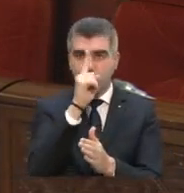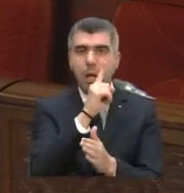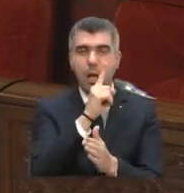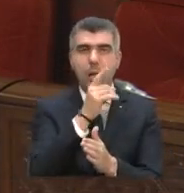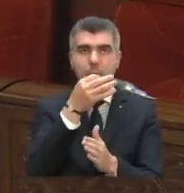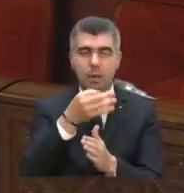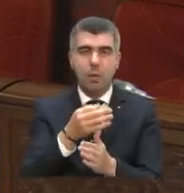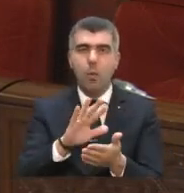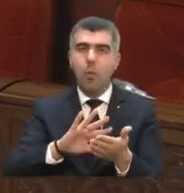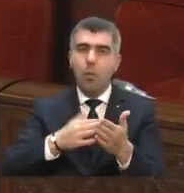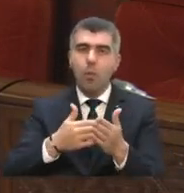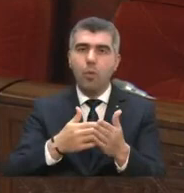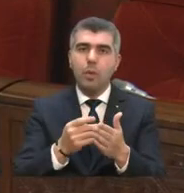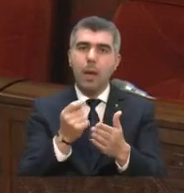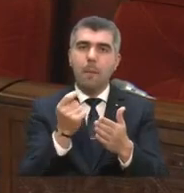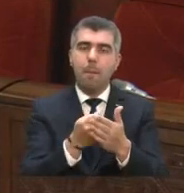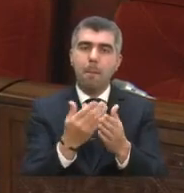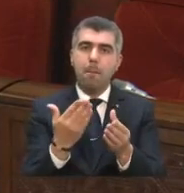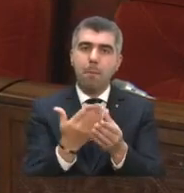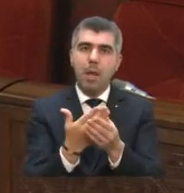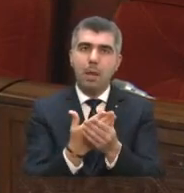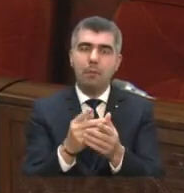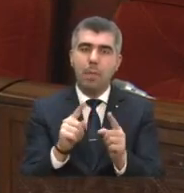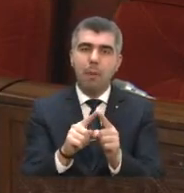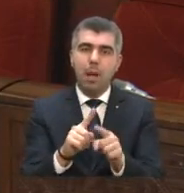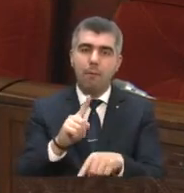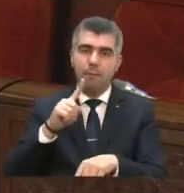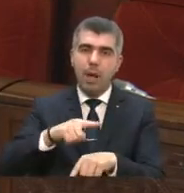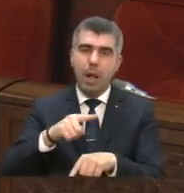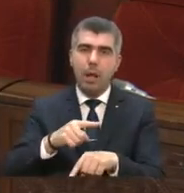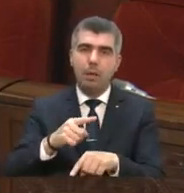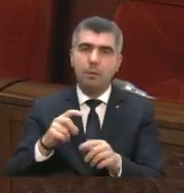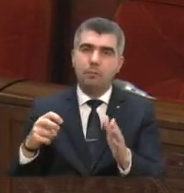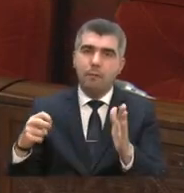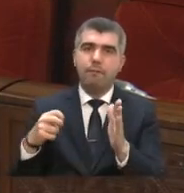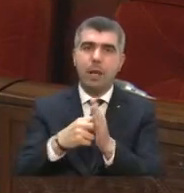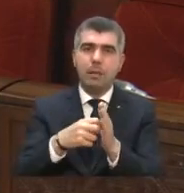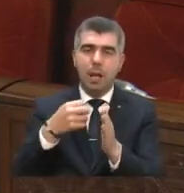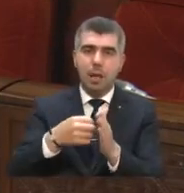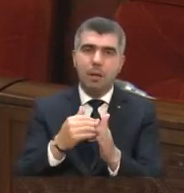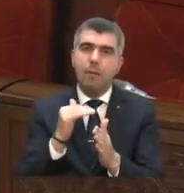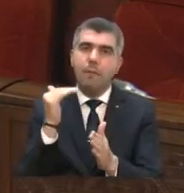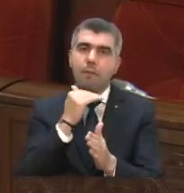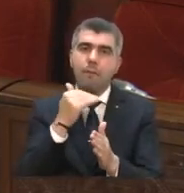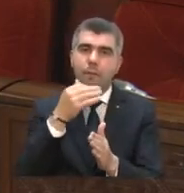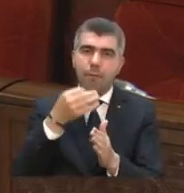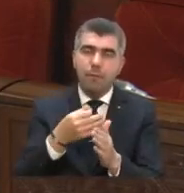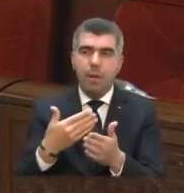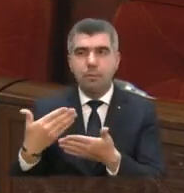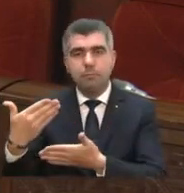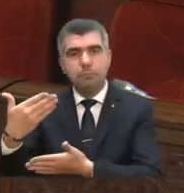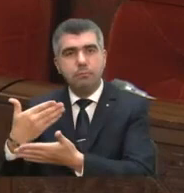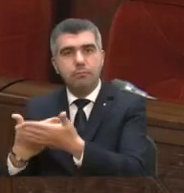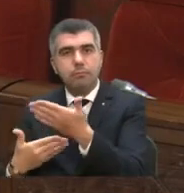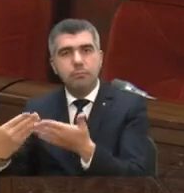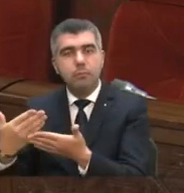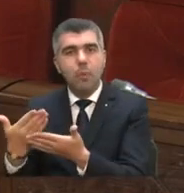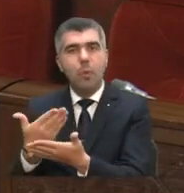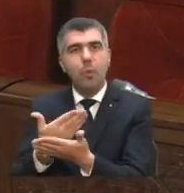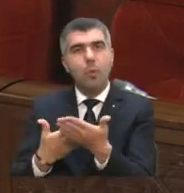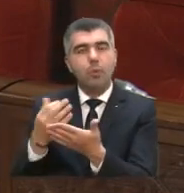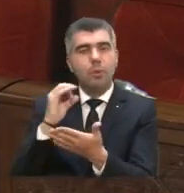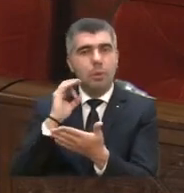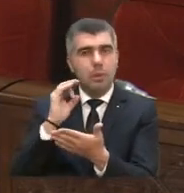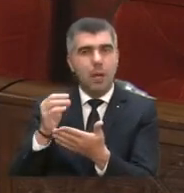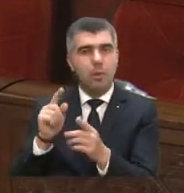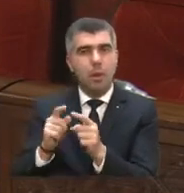اتجاه معالجة هذا الملف عبر تسهيل الحصول على المواعيد لوضع طلبات التأشيرات وتسريع وتيرة معالجة الملفات المتعلقة